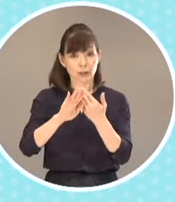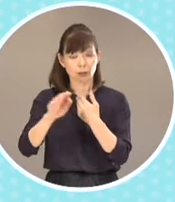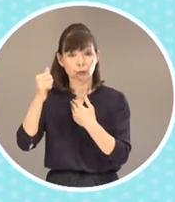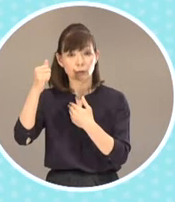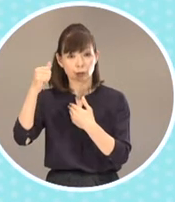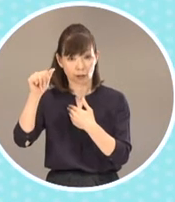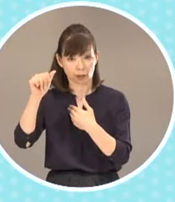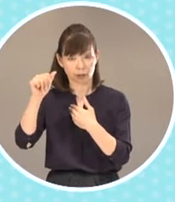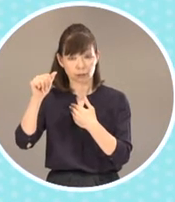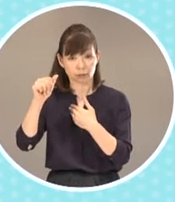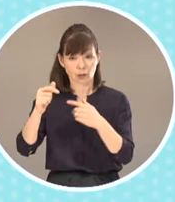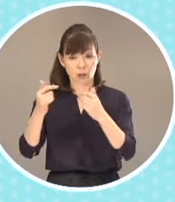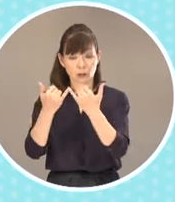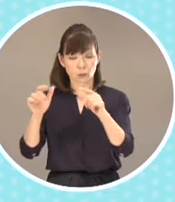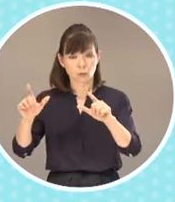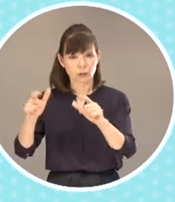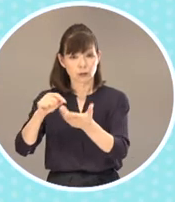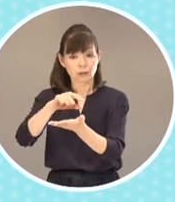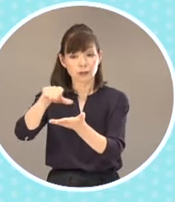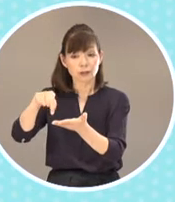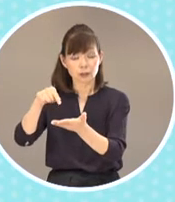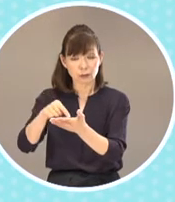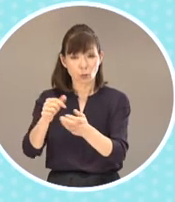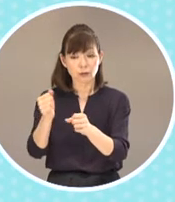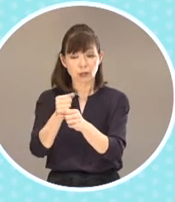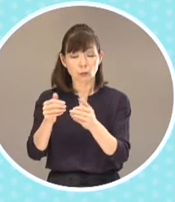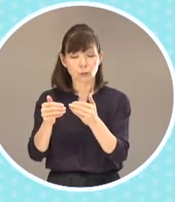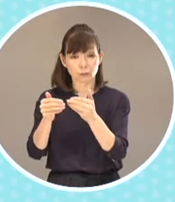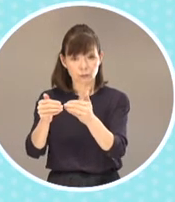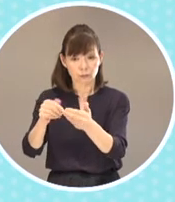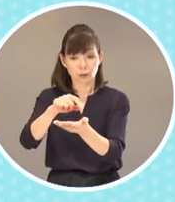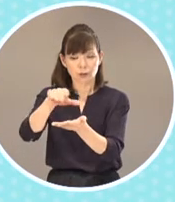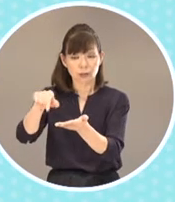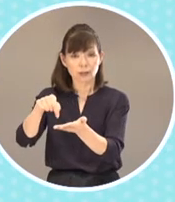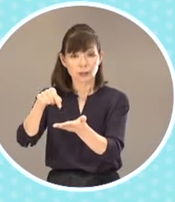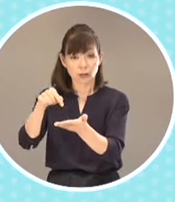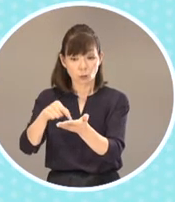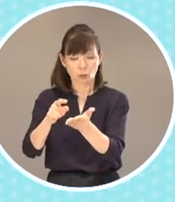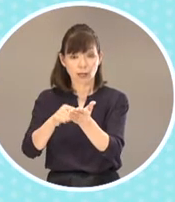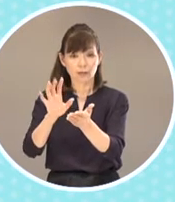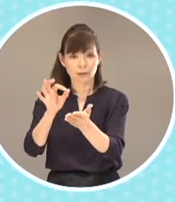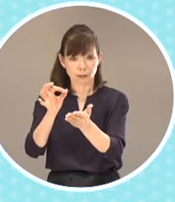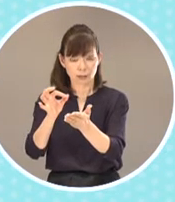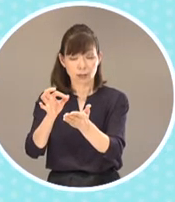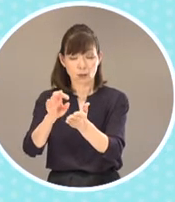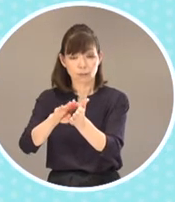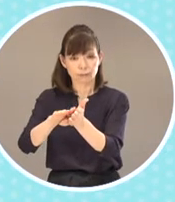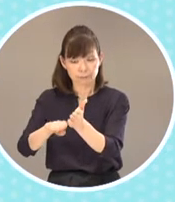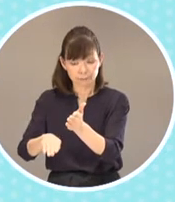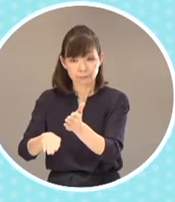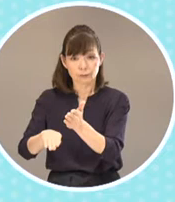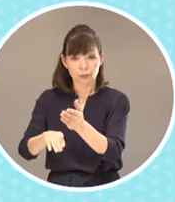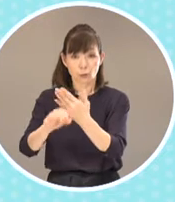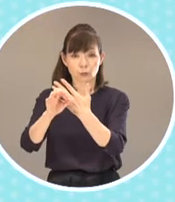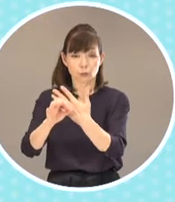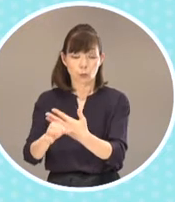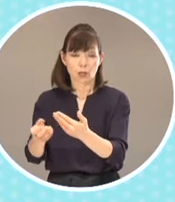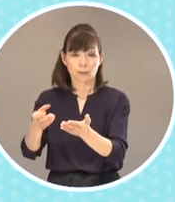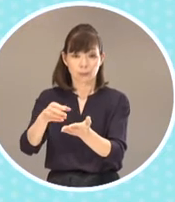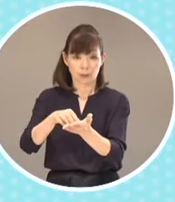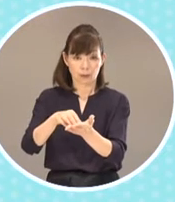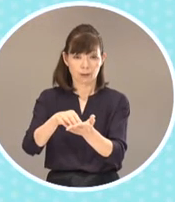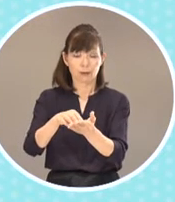ては、過疎地域の産業振興促進区域における県税の課税免除に関する条例の新設